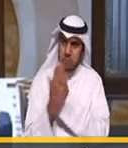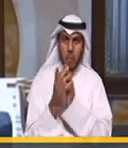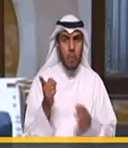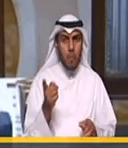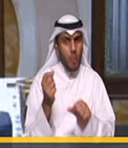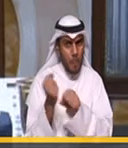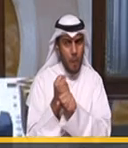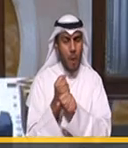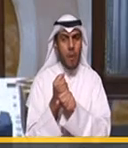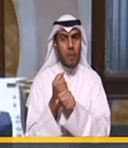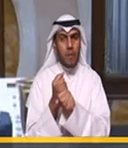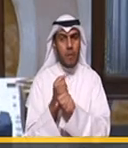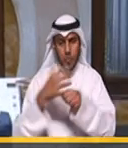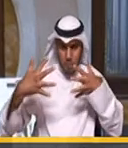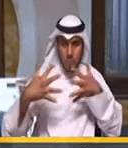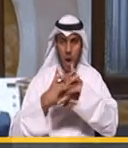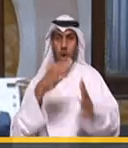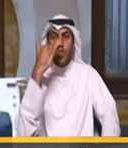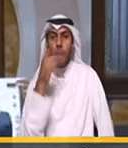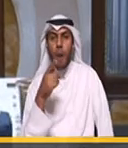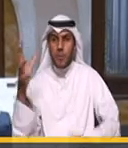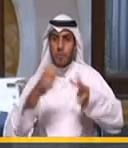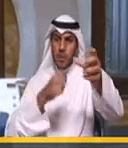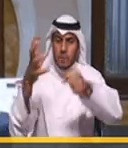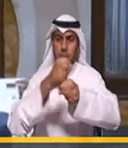الإعلام أن يجمع الشباب.